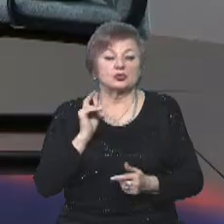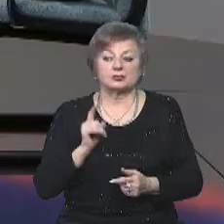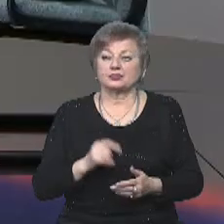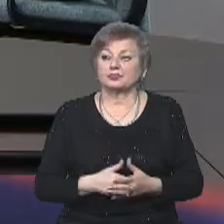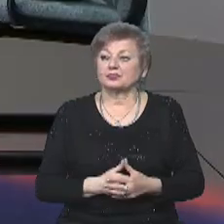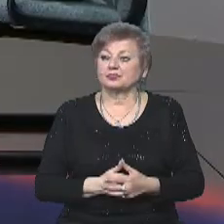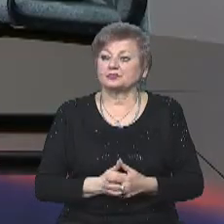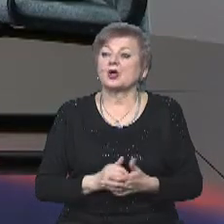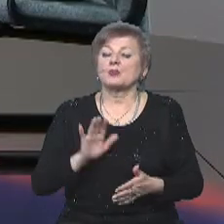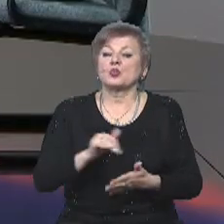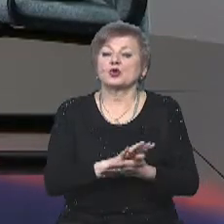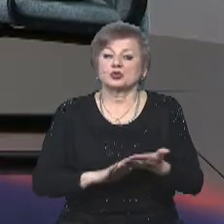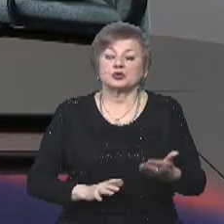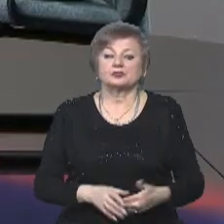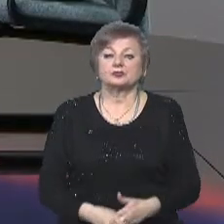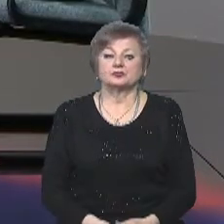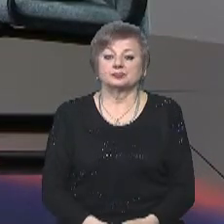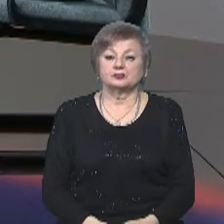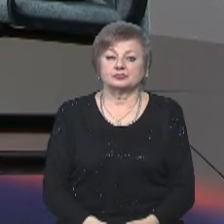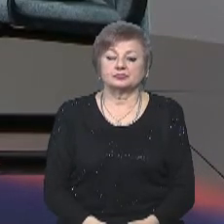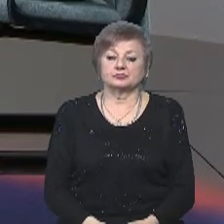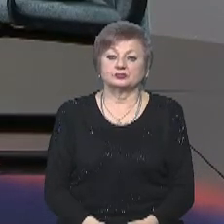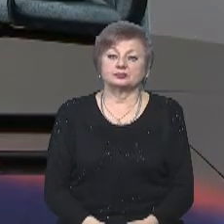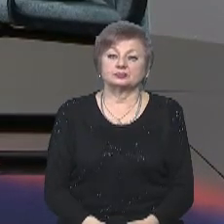і продовжимо розмову. Будь ласка, ми вас слухаємо.